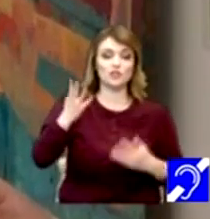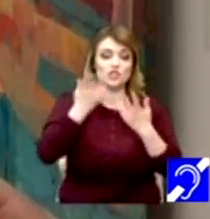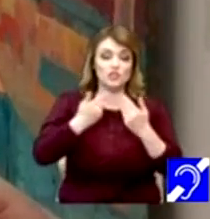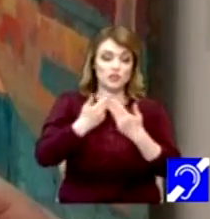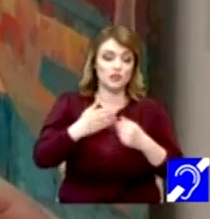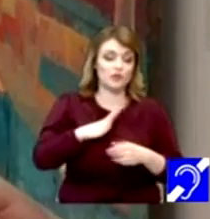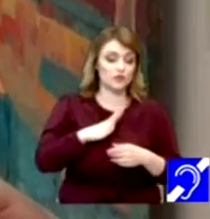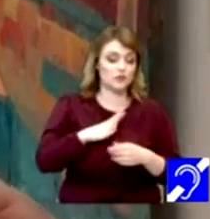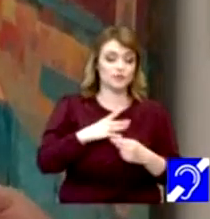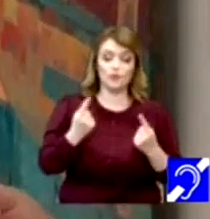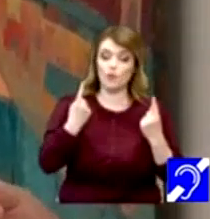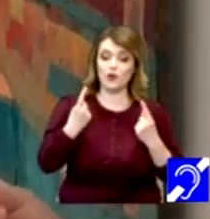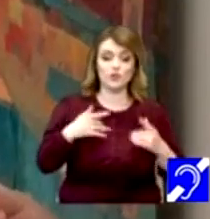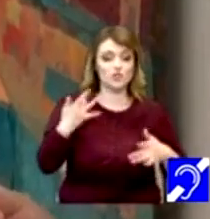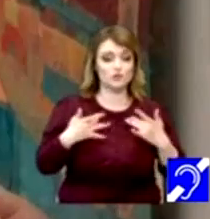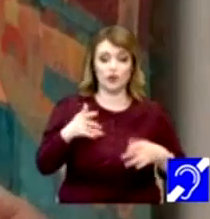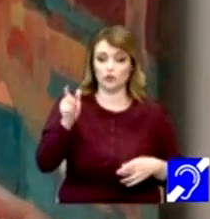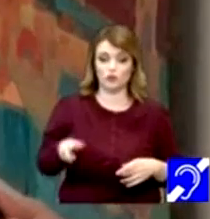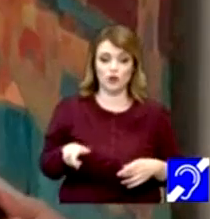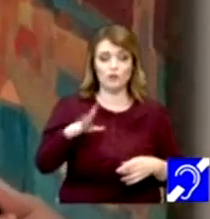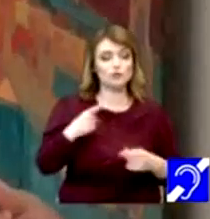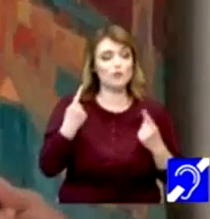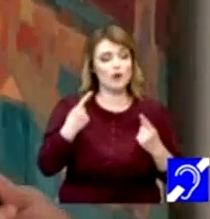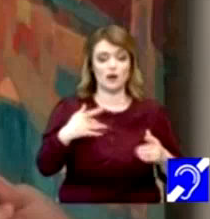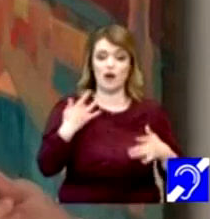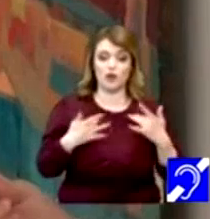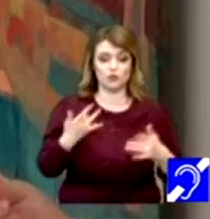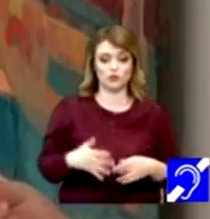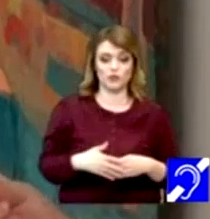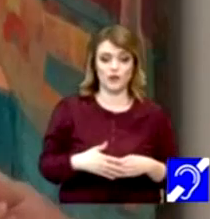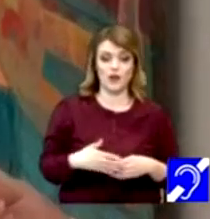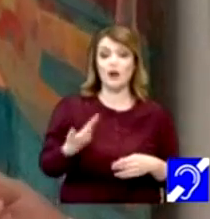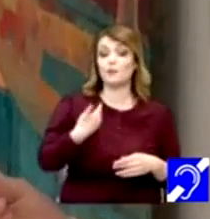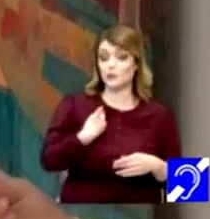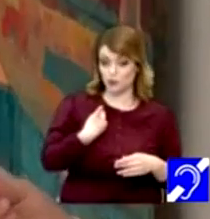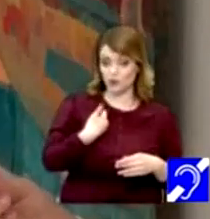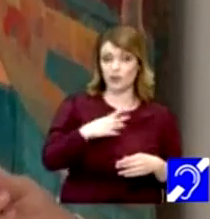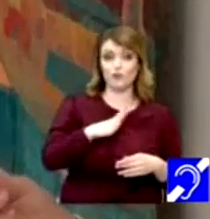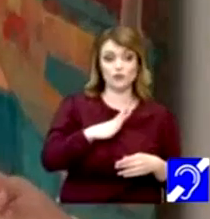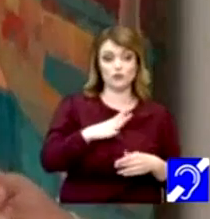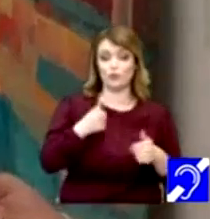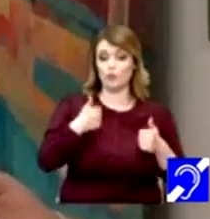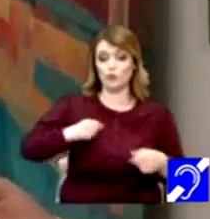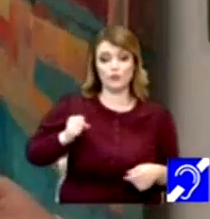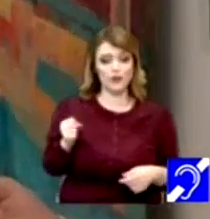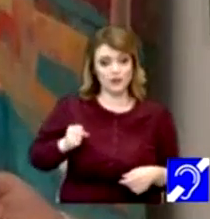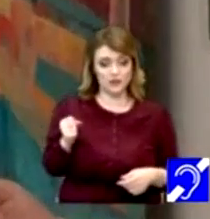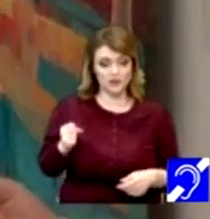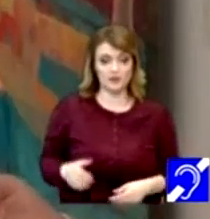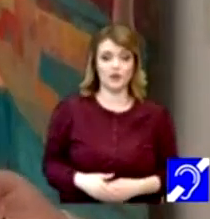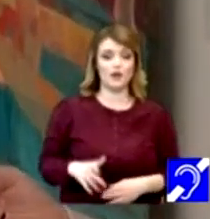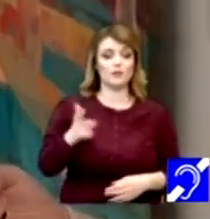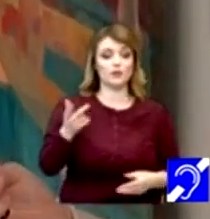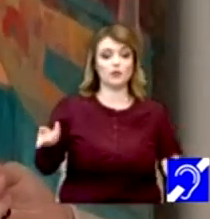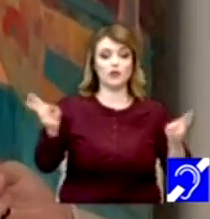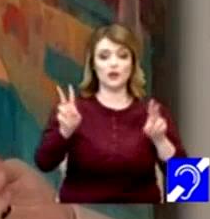fost cineast. Toată lumea știe că a fost un actor mare de teatru, dar pentru noi a fost mai întâi un cineast, pentru că